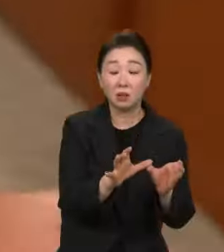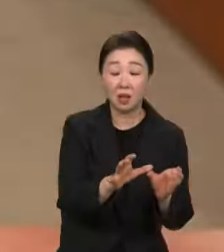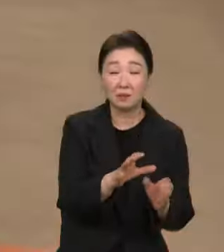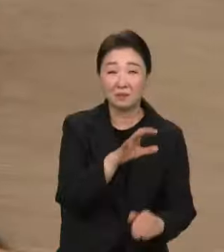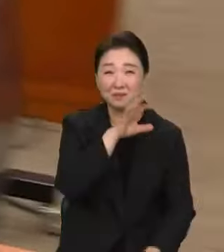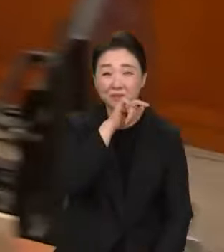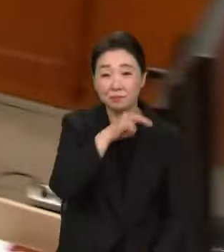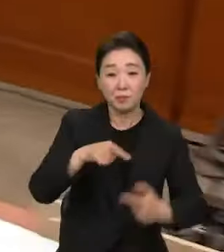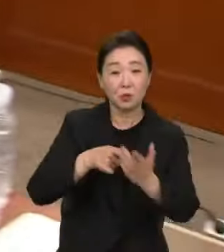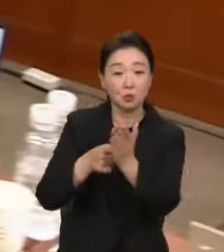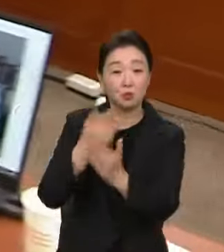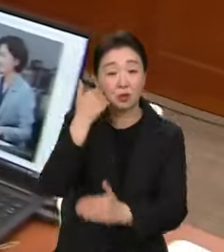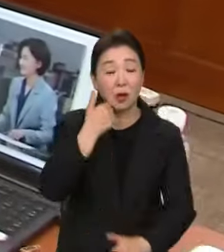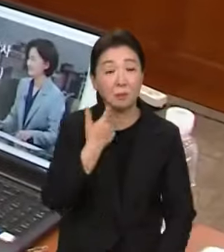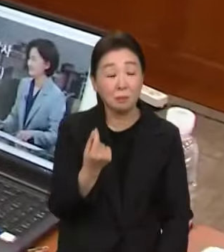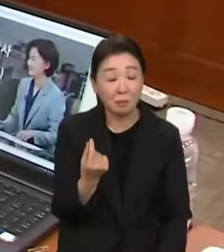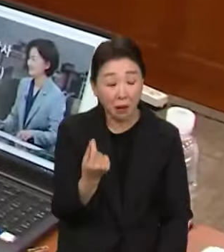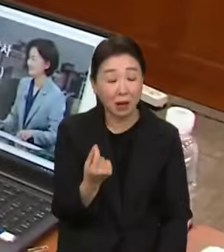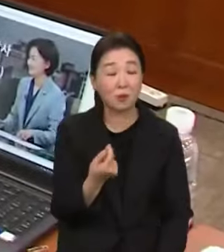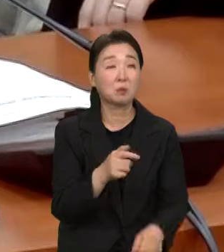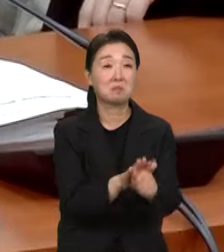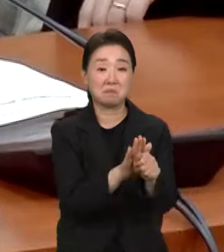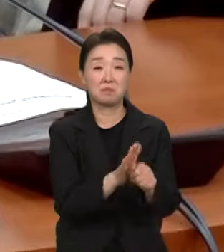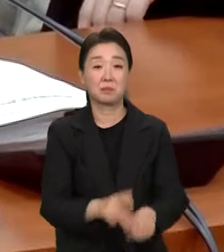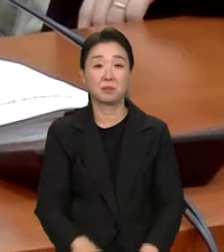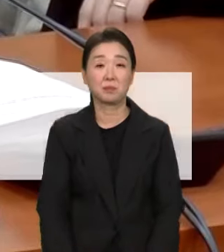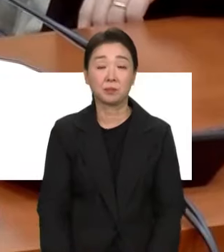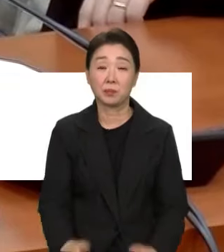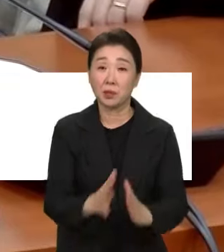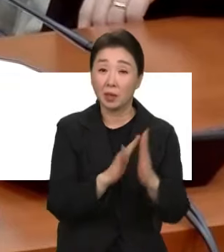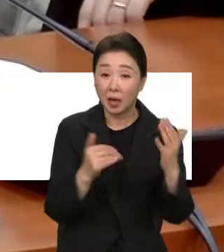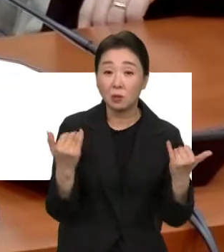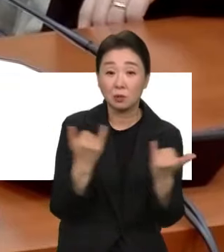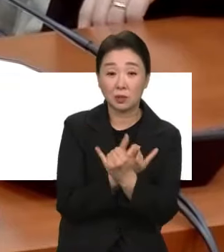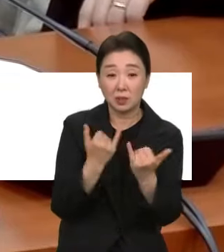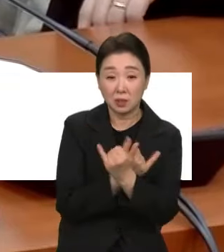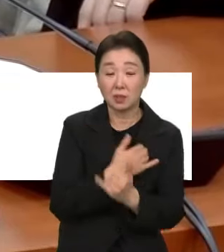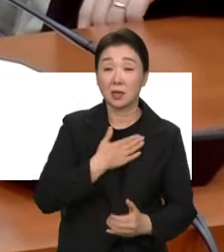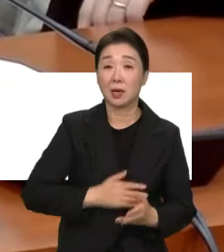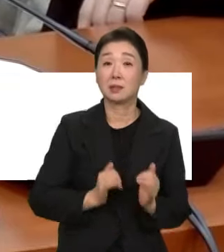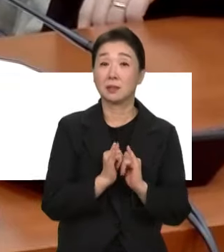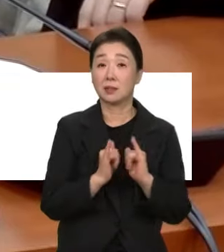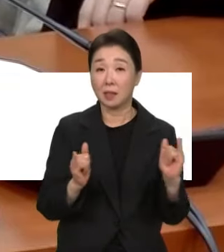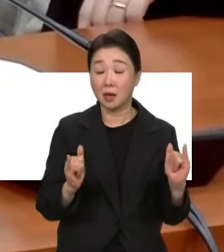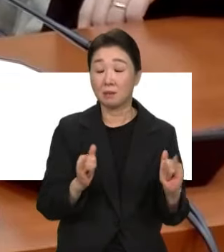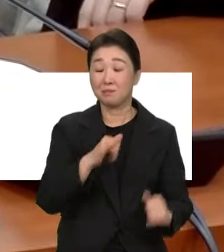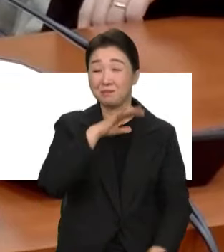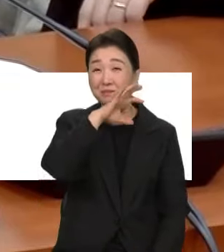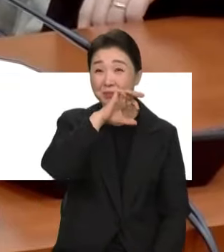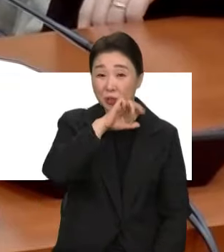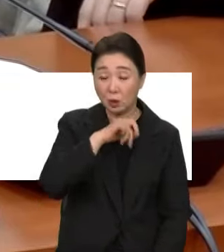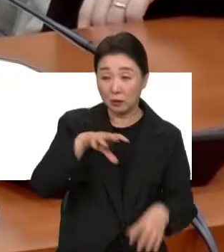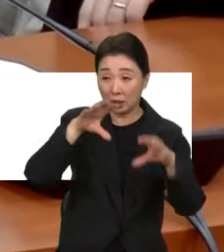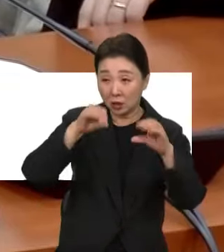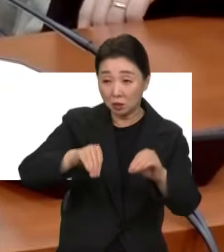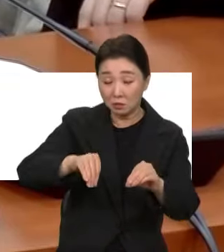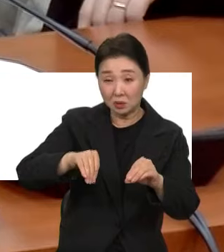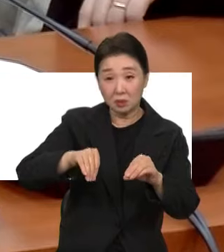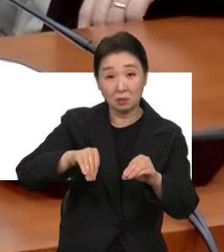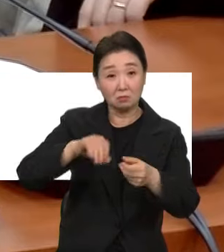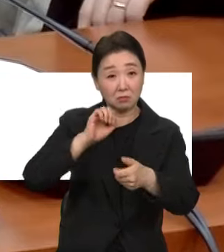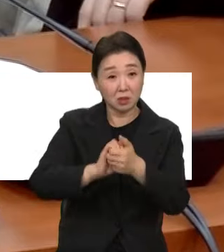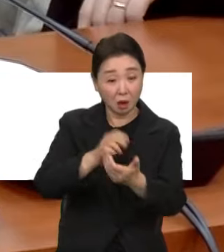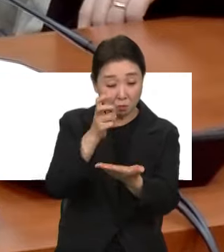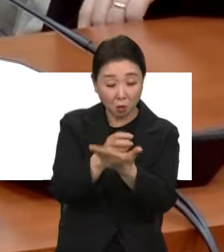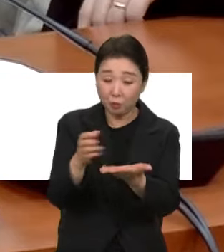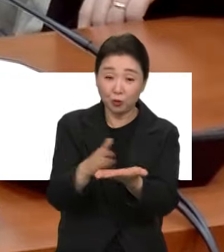할 수 있는 거라며 류 위원장을 거들었습니다. 가족, 친척, 지인 등은 민원을 금지 제한하는 법률이